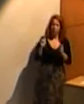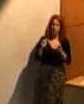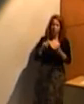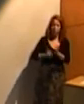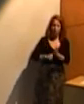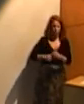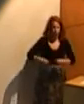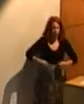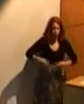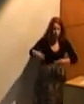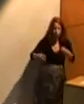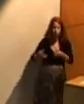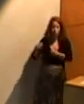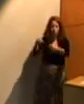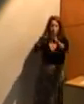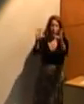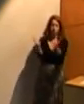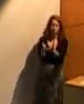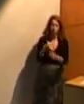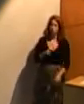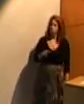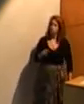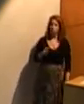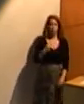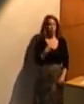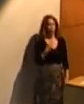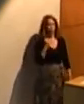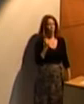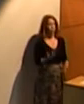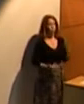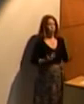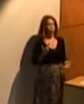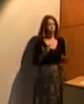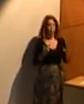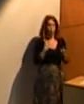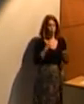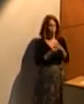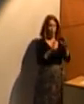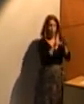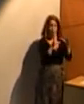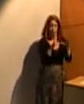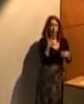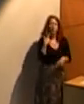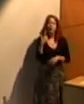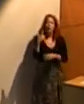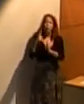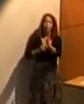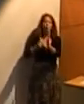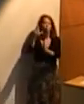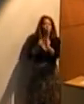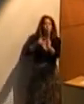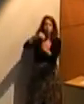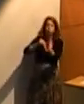gparted et juristes cette le droit c'est extrêmement artificiel je peux parfaitement décider du jour au lendemain